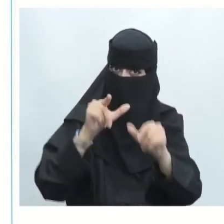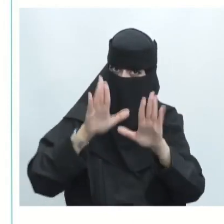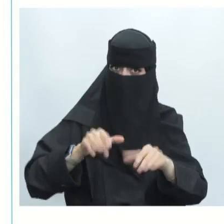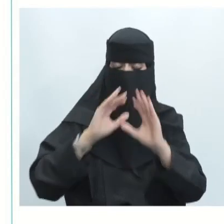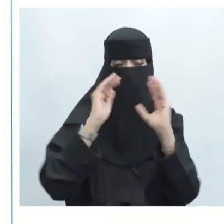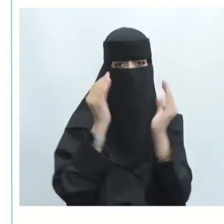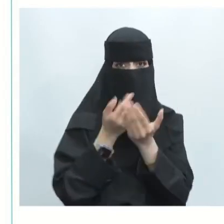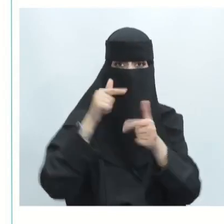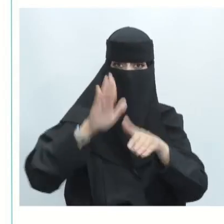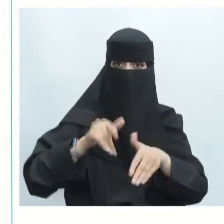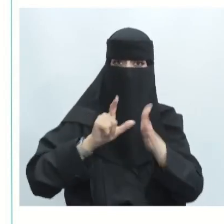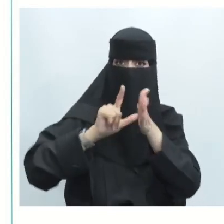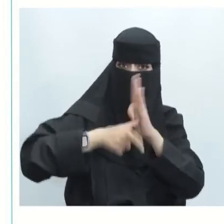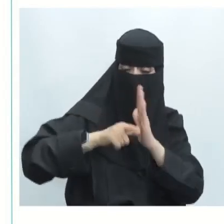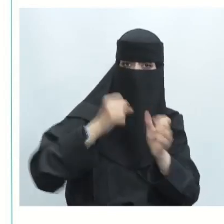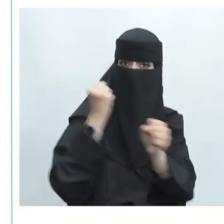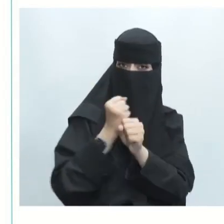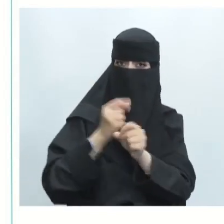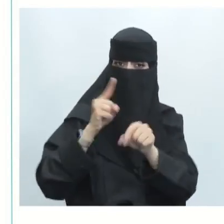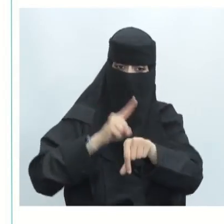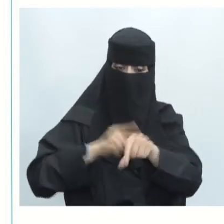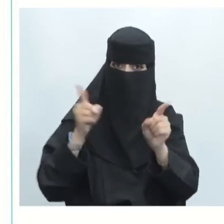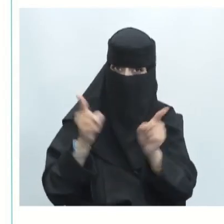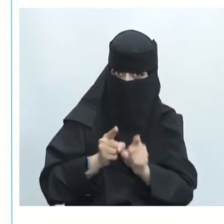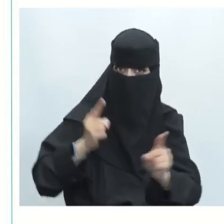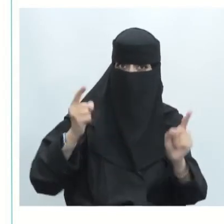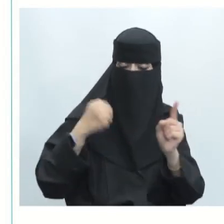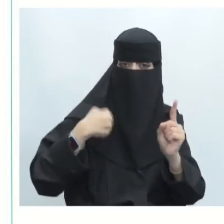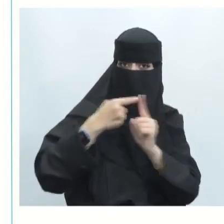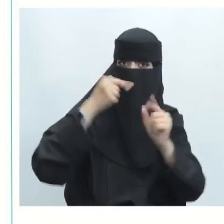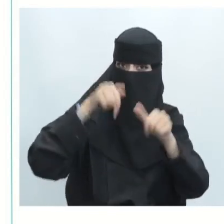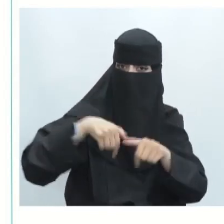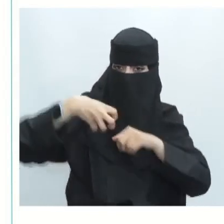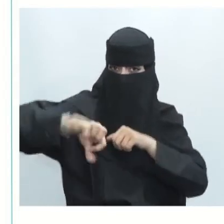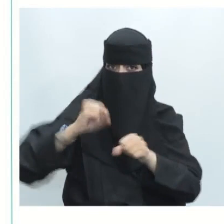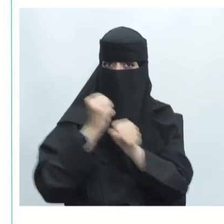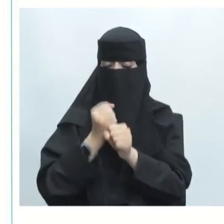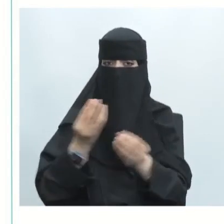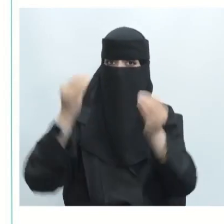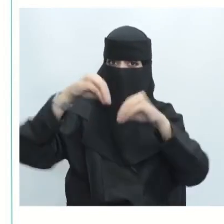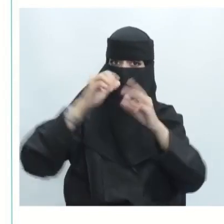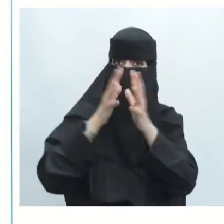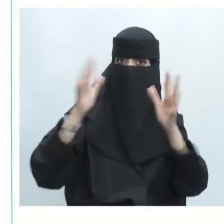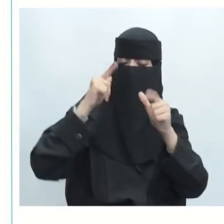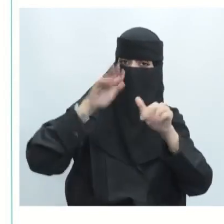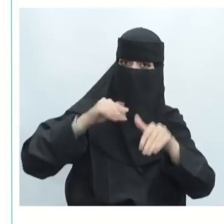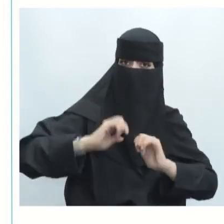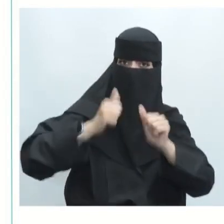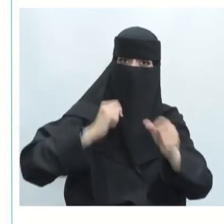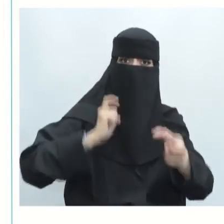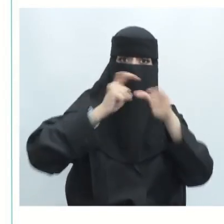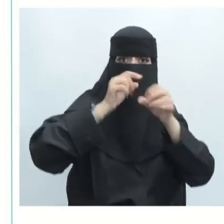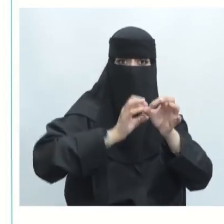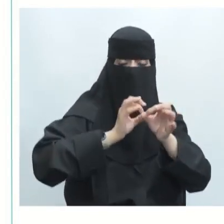مجمله التخطيط التشغيلي هو قصير مدا الذي يحد اهداف كجزء من العمل الكبير الذي يقوده